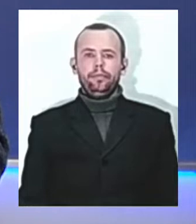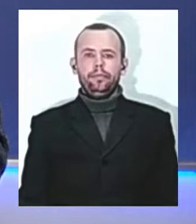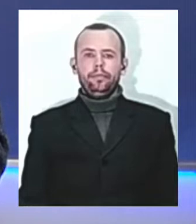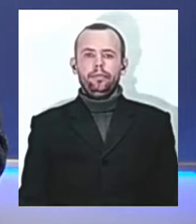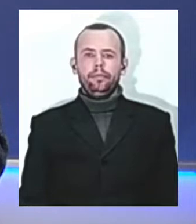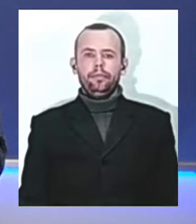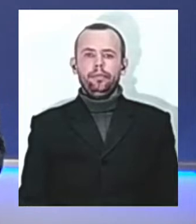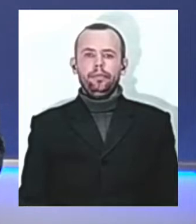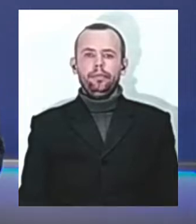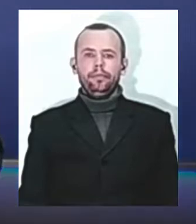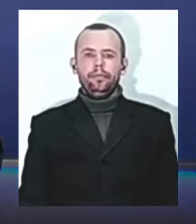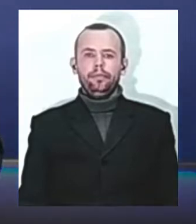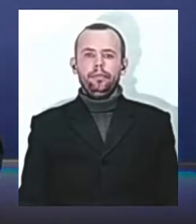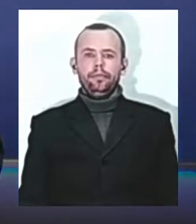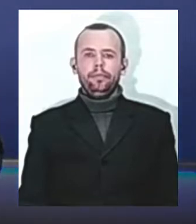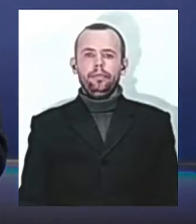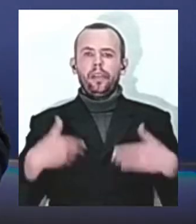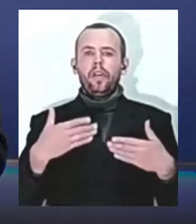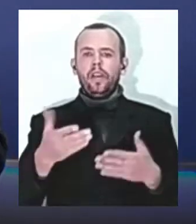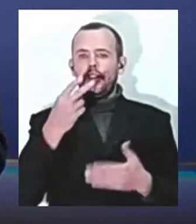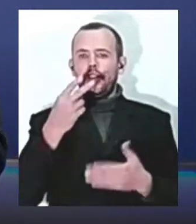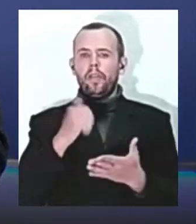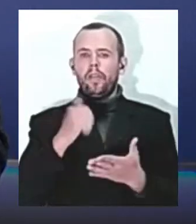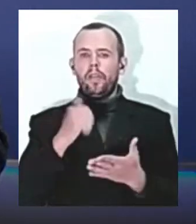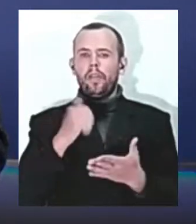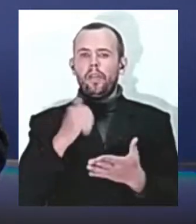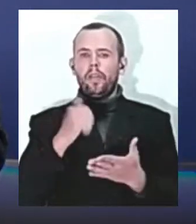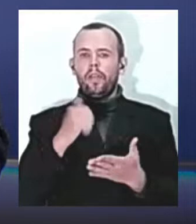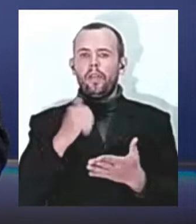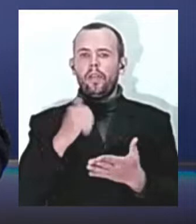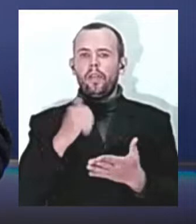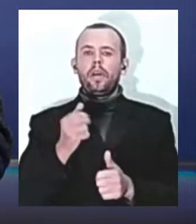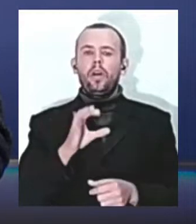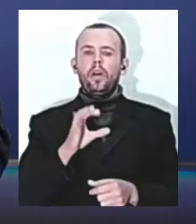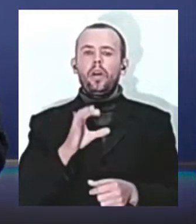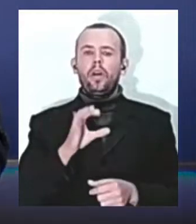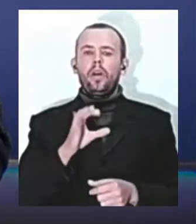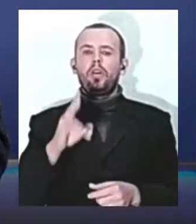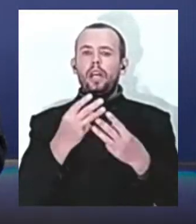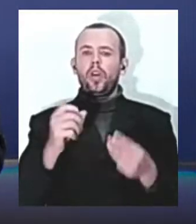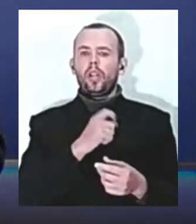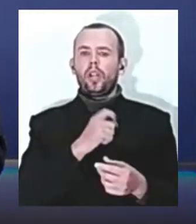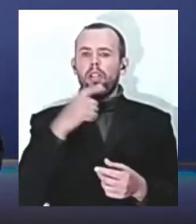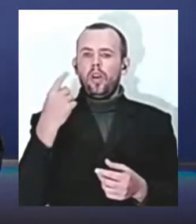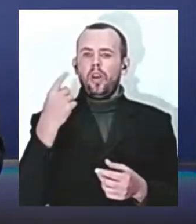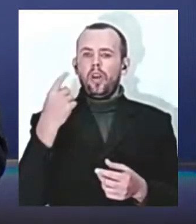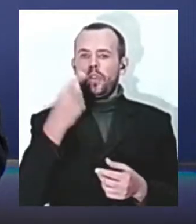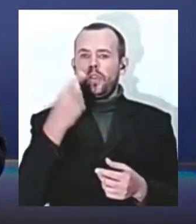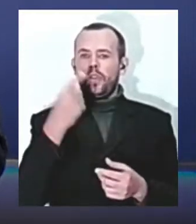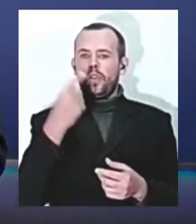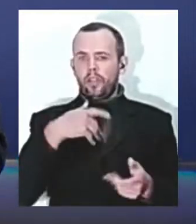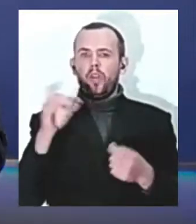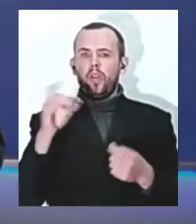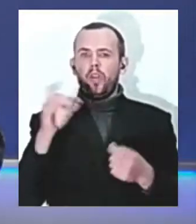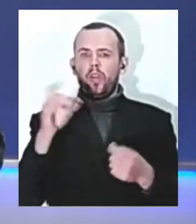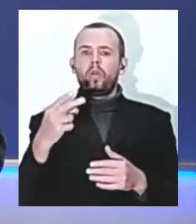Вітаю, ви дивитесь сьогодні головне. Мене звати Михайло Кушнір. На сайті Одеської обласної державної адміністрації оприлюднили рейтинг громад області. Всі ОТГ